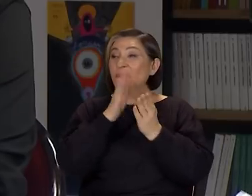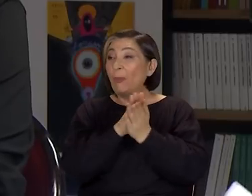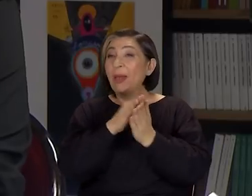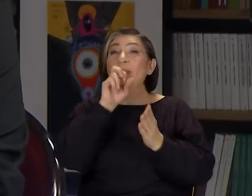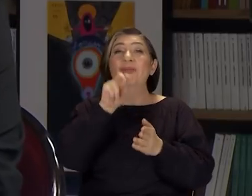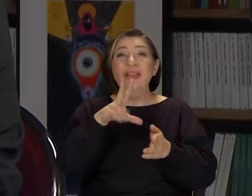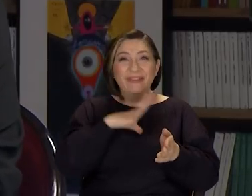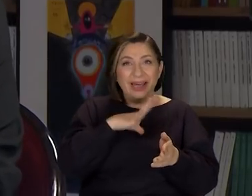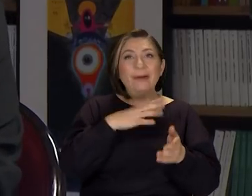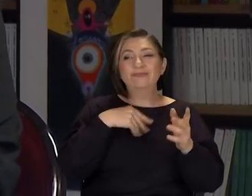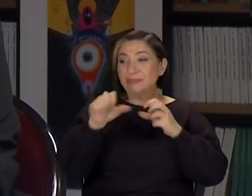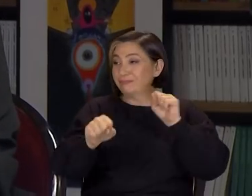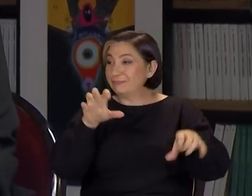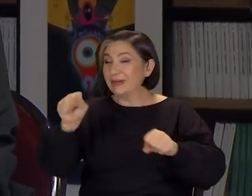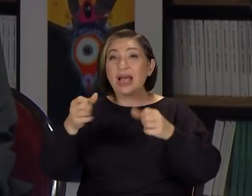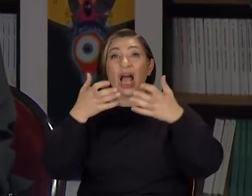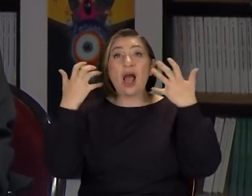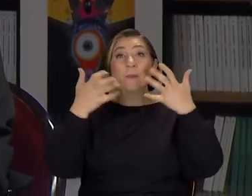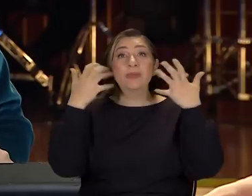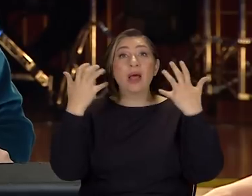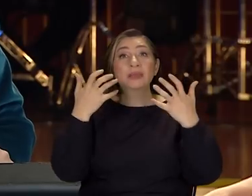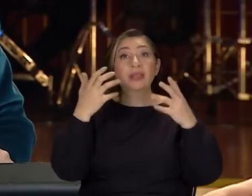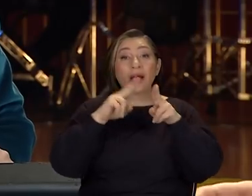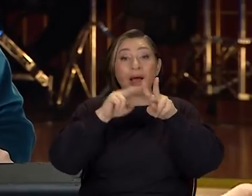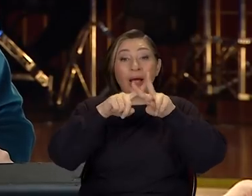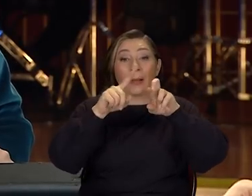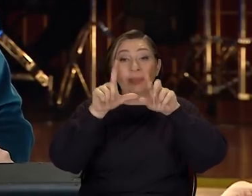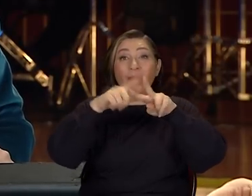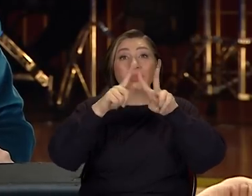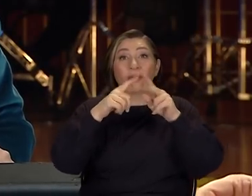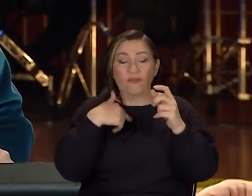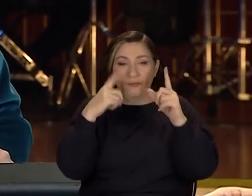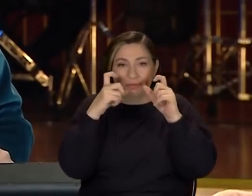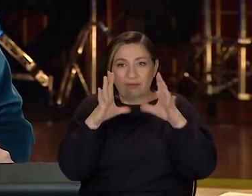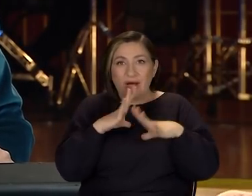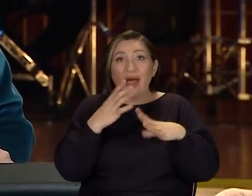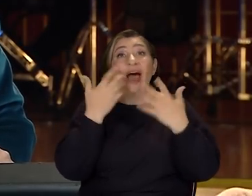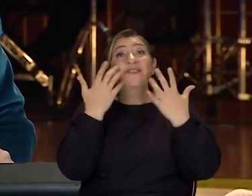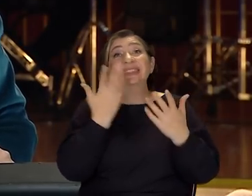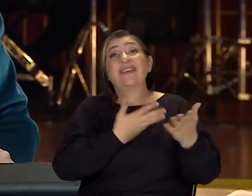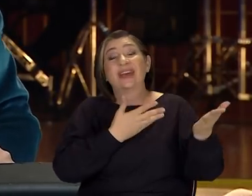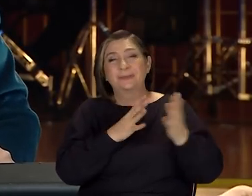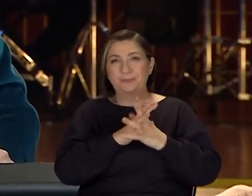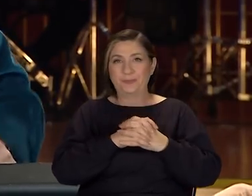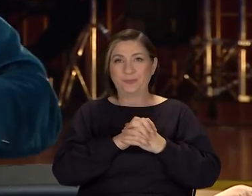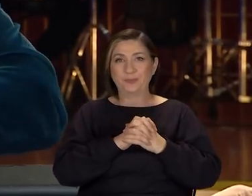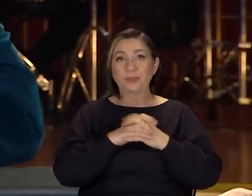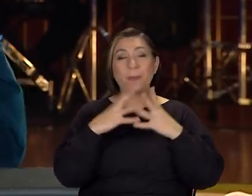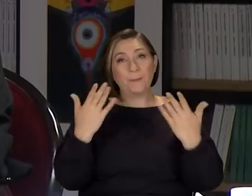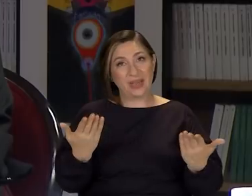var, lama var hep. Öyle. Kaplanlı fotoğrafım vardı bir ara. Kaplanlı da mı? Allah Allah, hayvan sever. Evet. Evet.